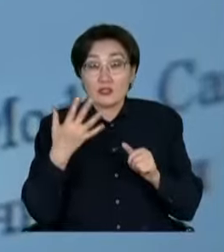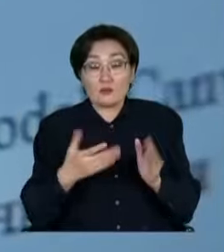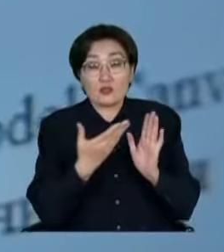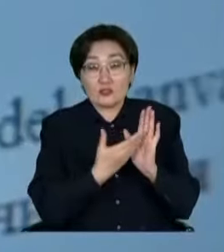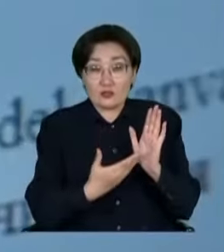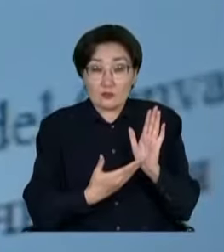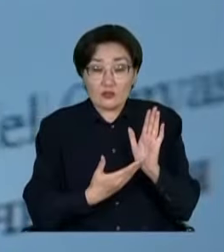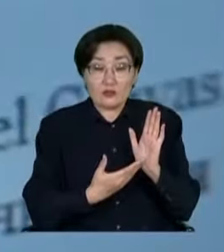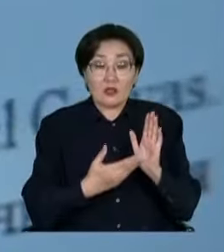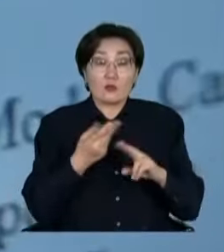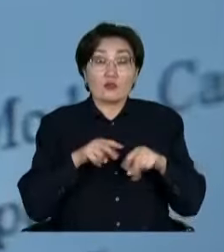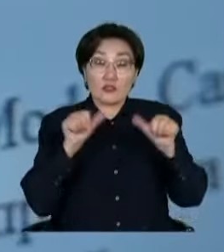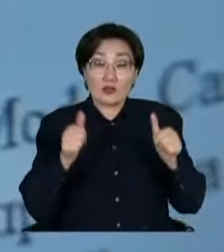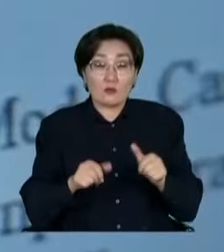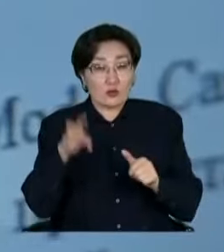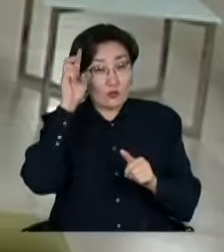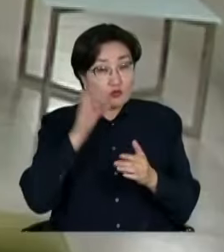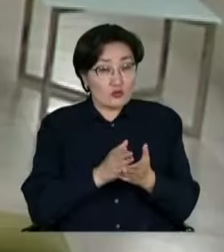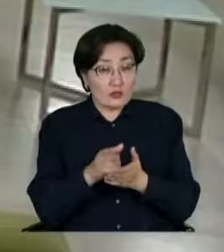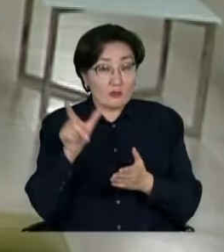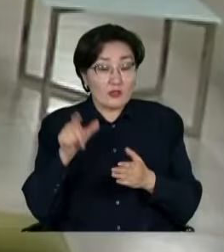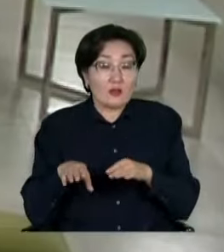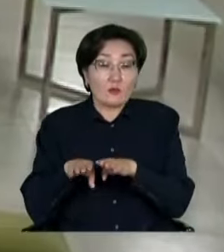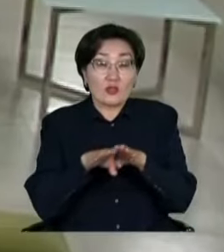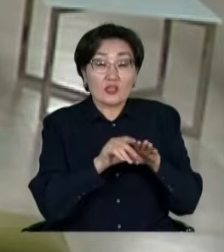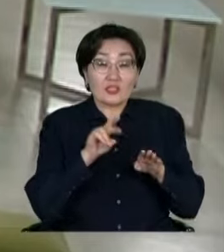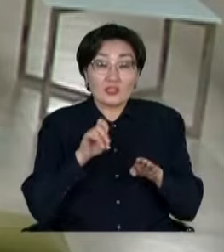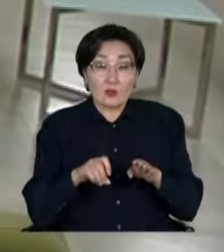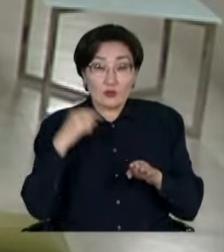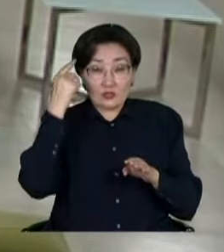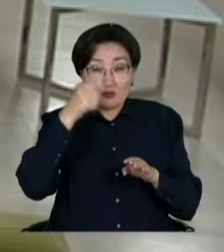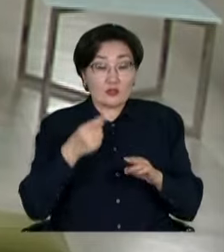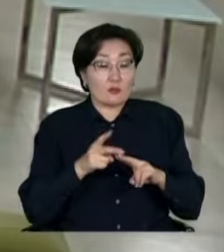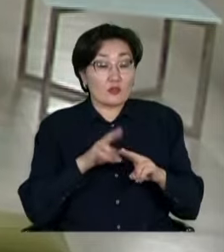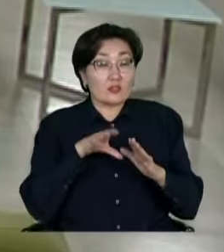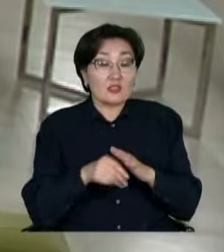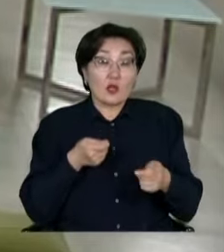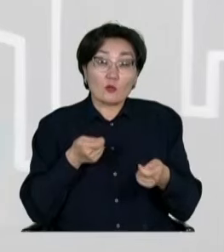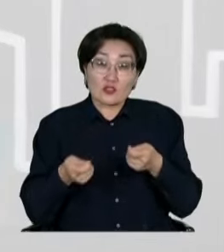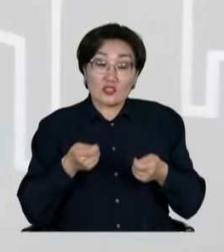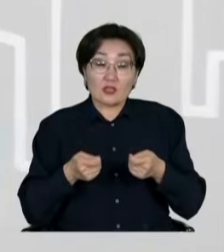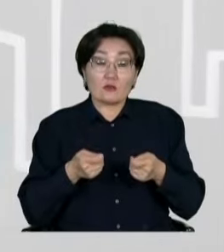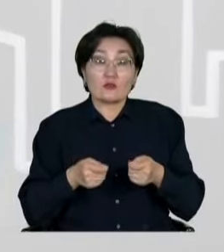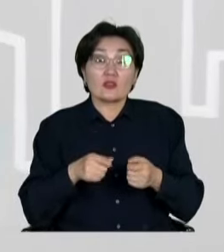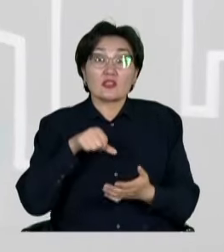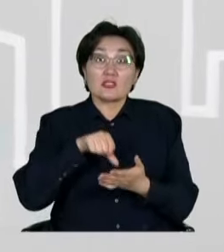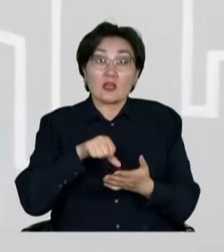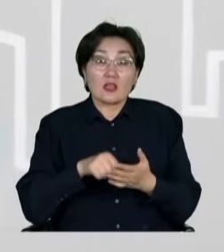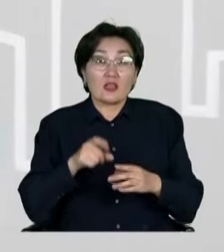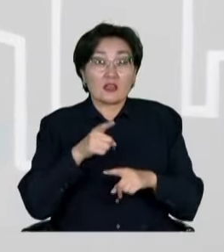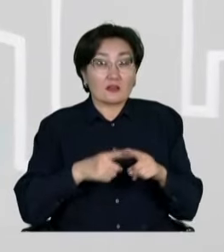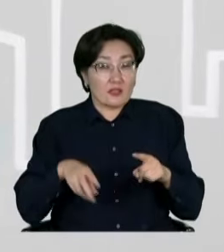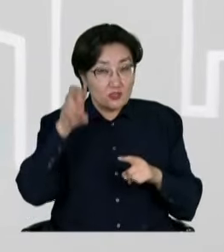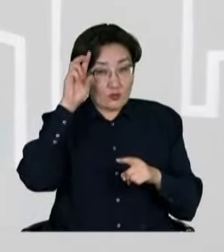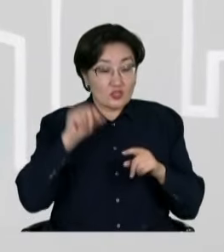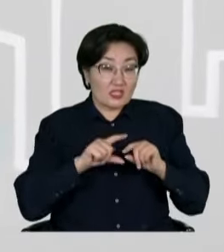предоставлять данную форму декларации. Это госслужащие, приравненные к ним лица, в том числе это, получается, руководители, учредители квази-госсектора, их